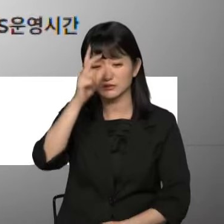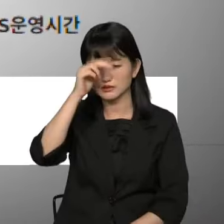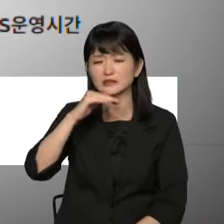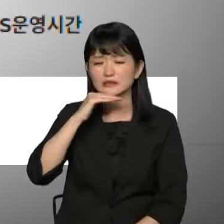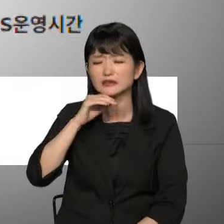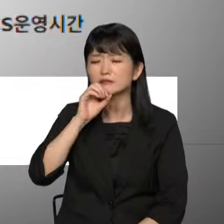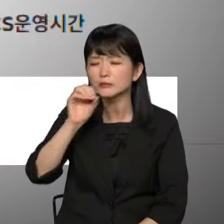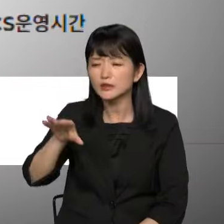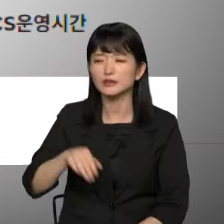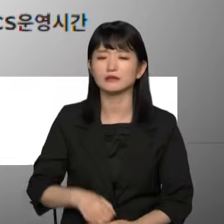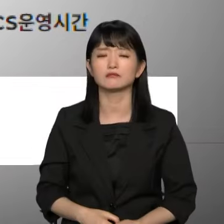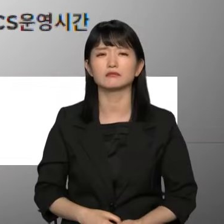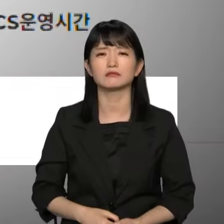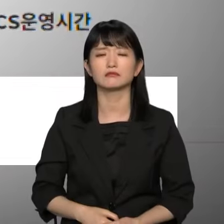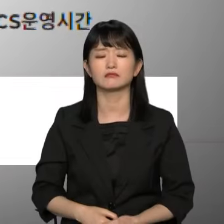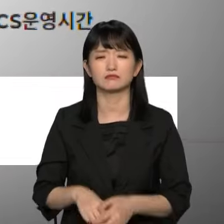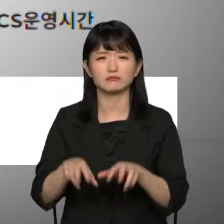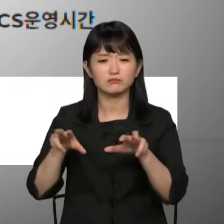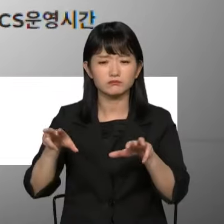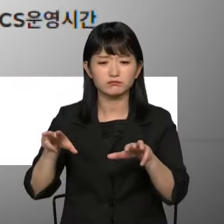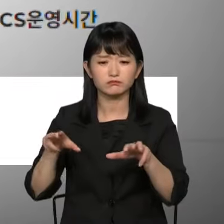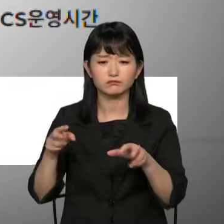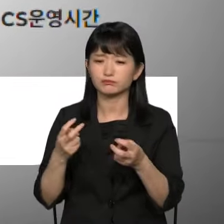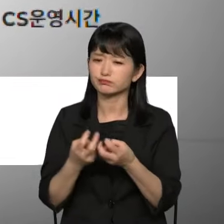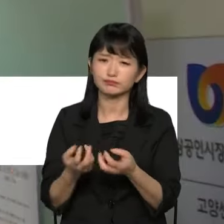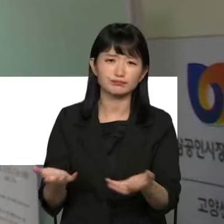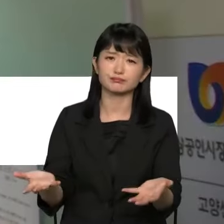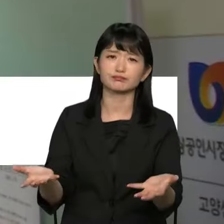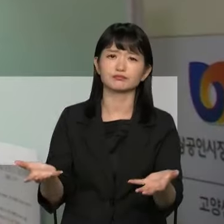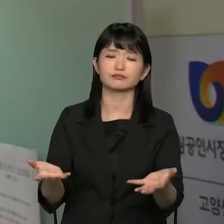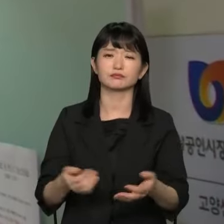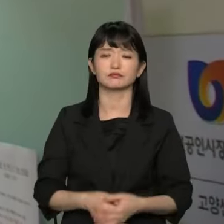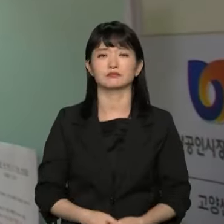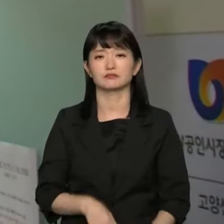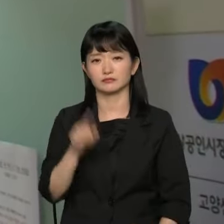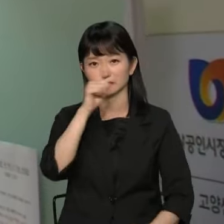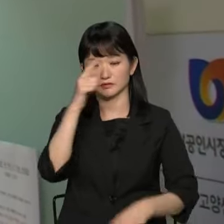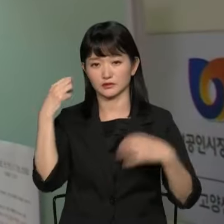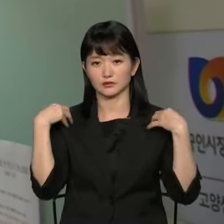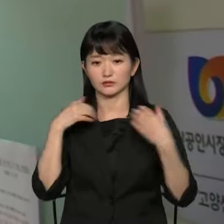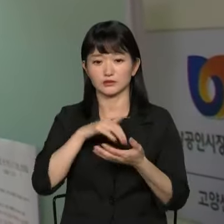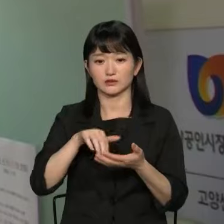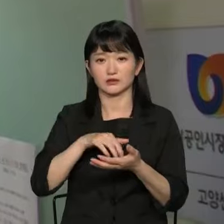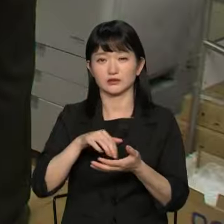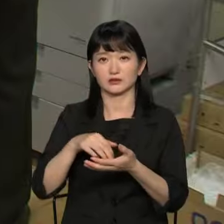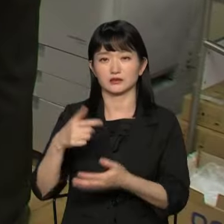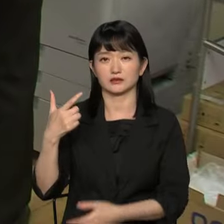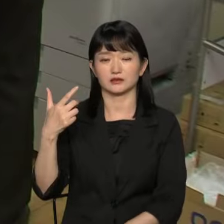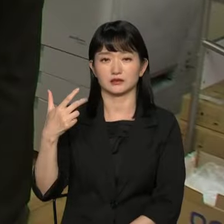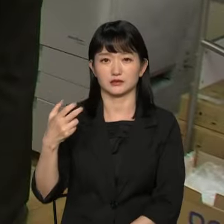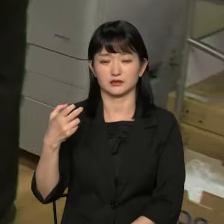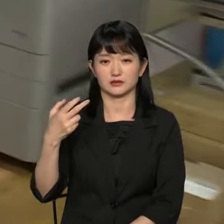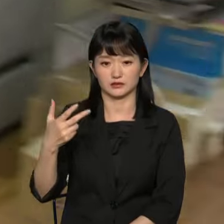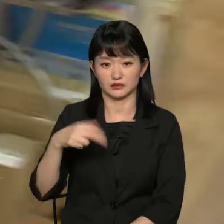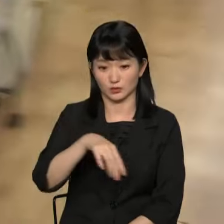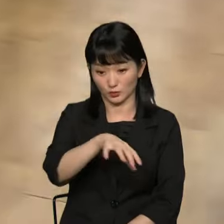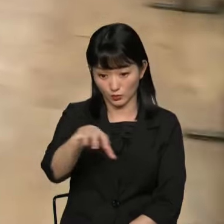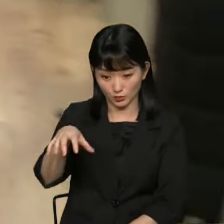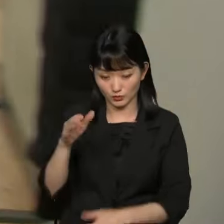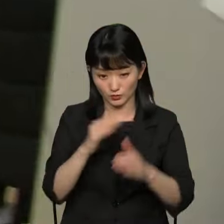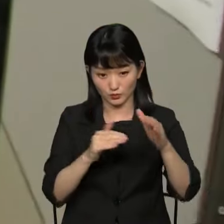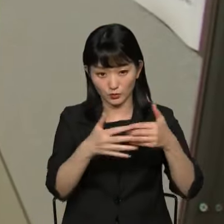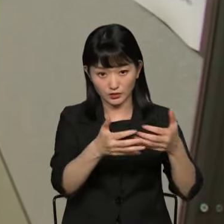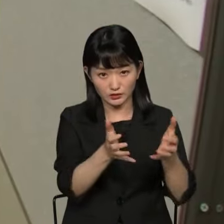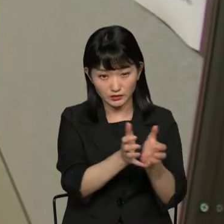기다리라고 하고 그러니까 이제 뭐 할 수 있는 게 없는 거죠. 전국 77개 소상공인 지원센터를 운영하는 공단 측은